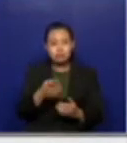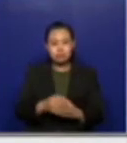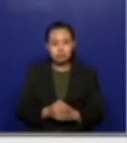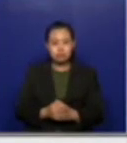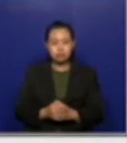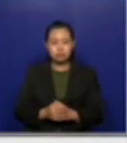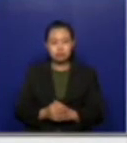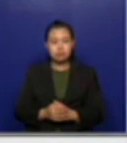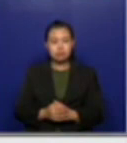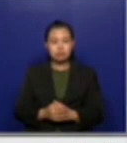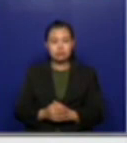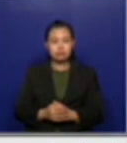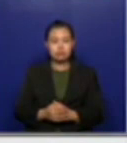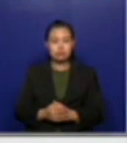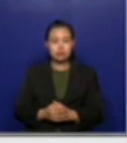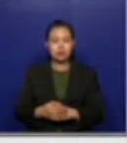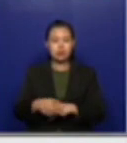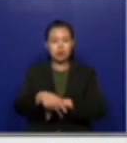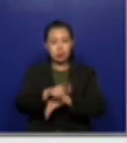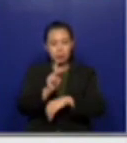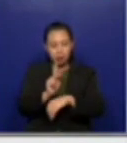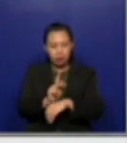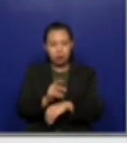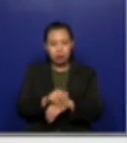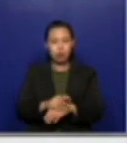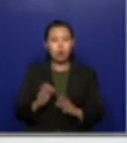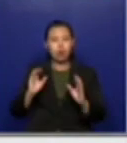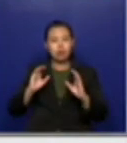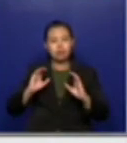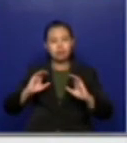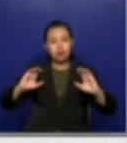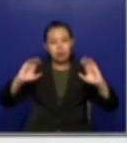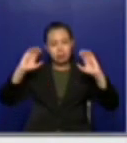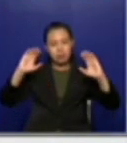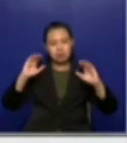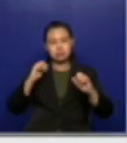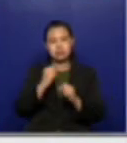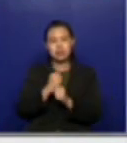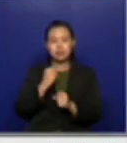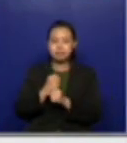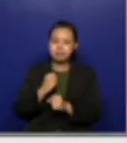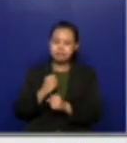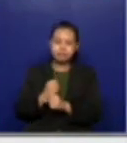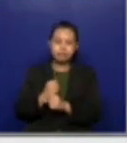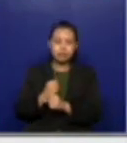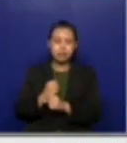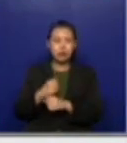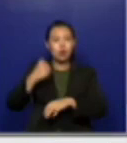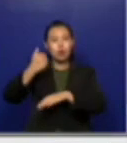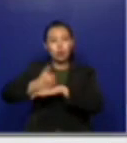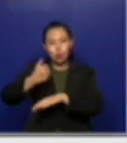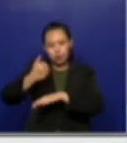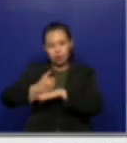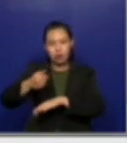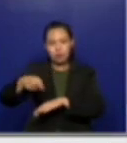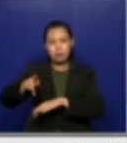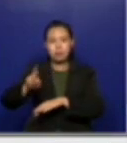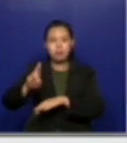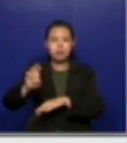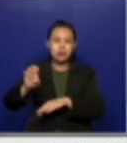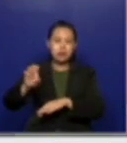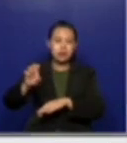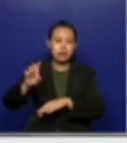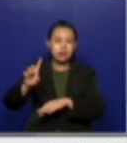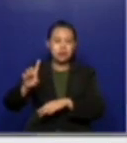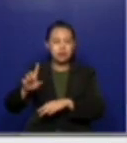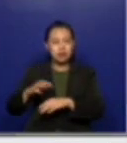อกท่านต่อไปนะครับว่าความไม่ได้เรื่องของรัฐบาลแหมหัวหน้าเศรษฐกิจจริงๆท่านปีดีไม่อยู่ไปไว